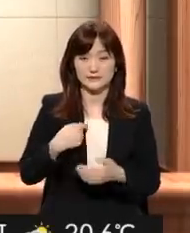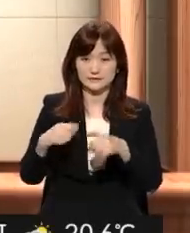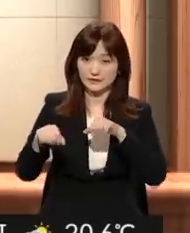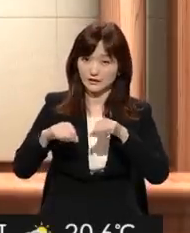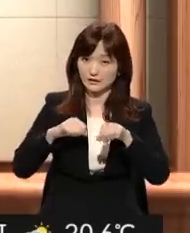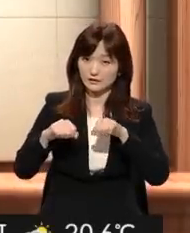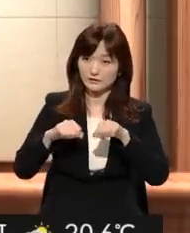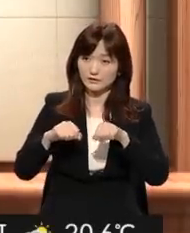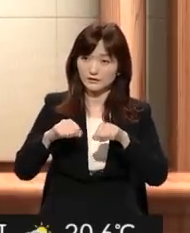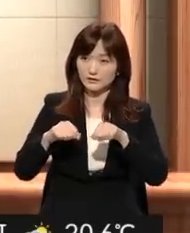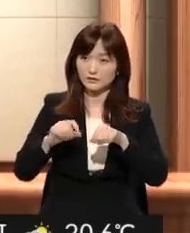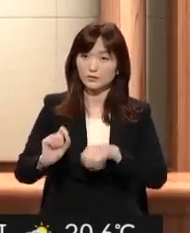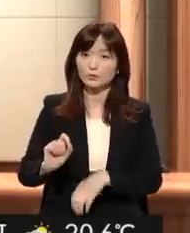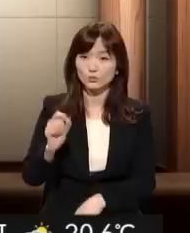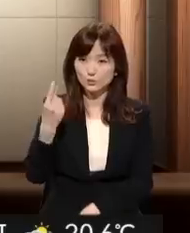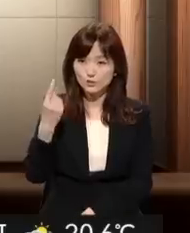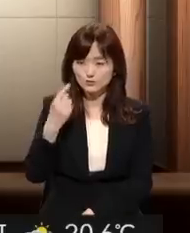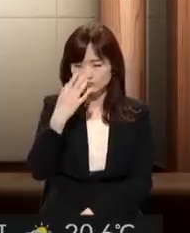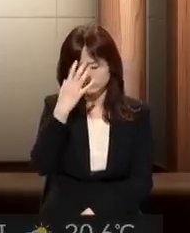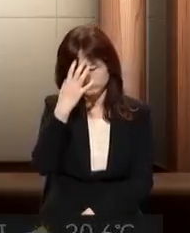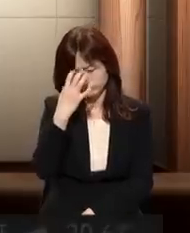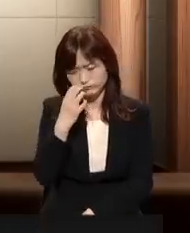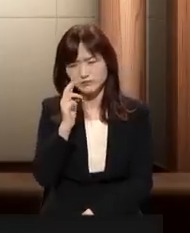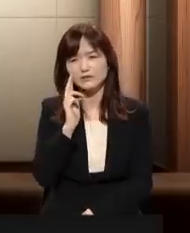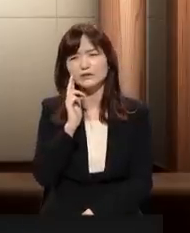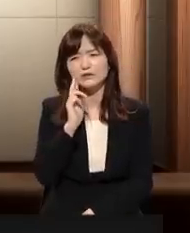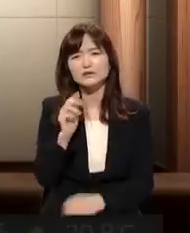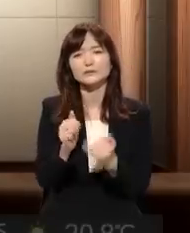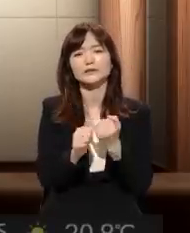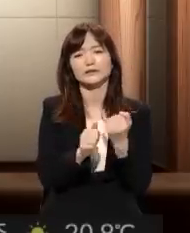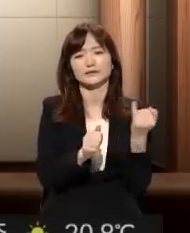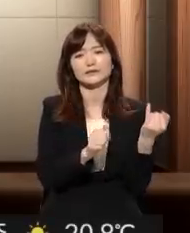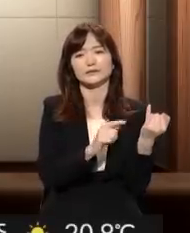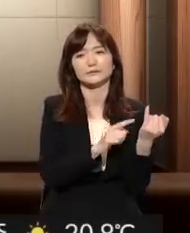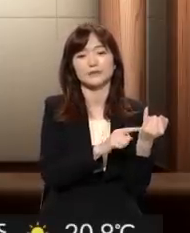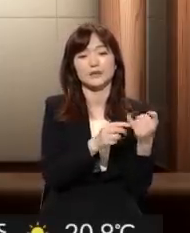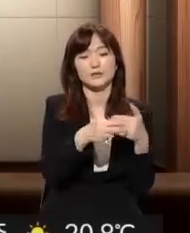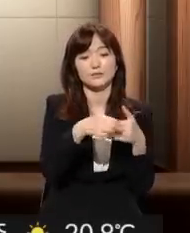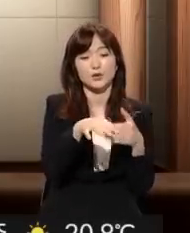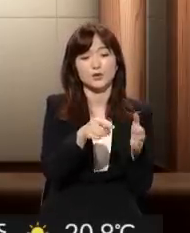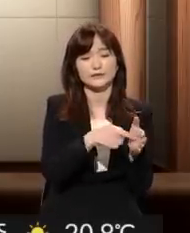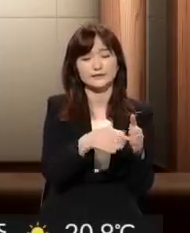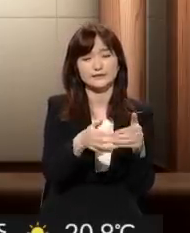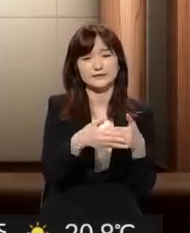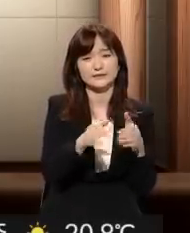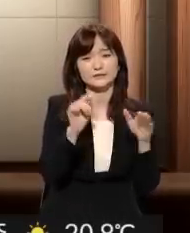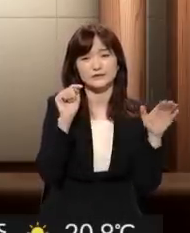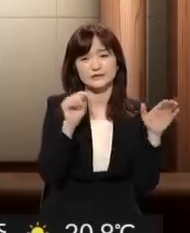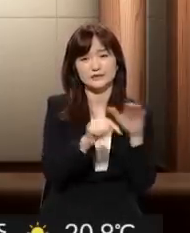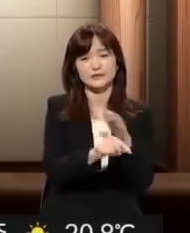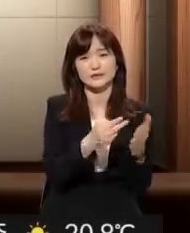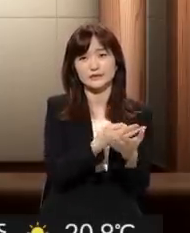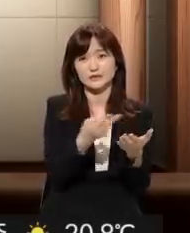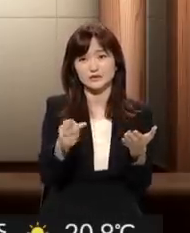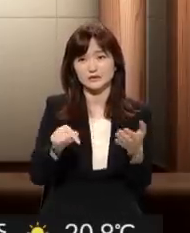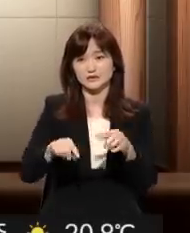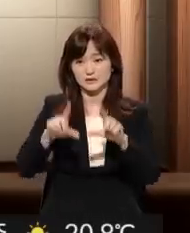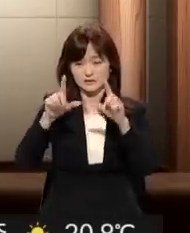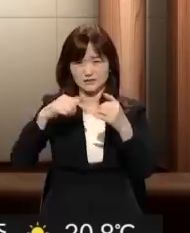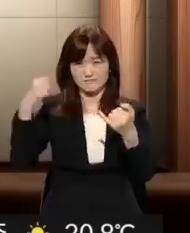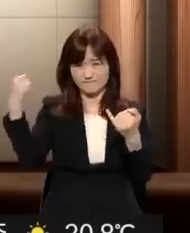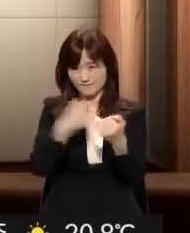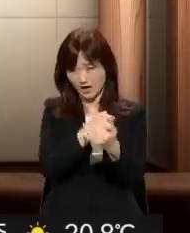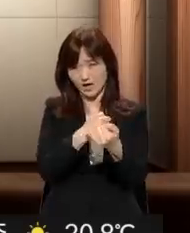자체가 원인이 돼서 우울증이 심화돼서 그 배우자가 병원에 응급실에서 받고 나오는 당일날 그래